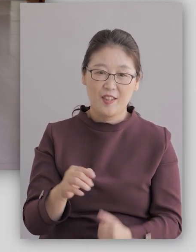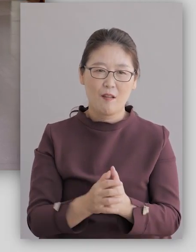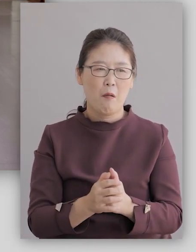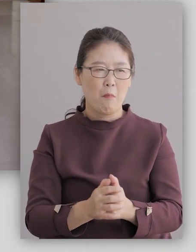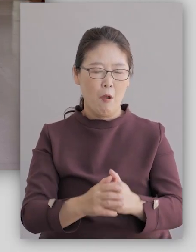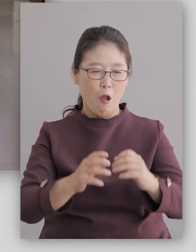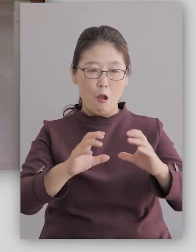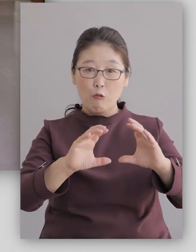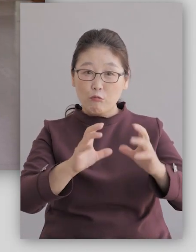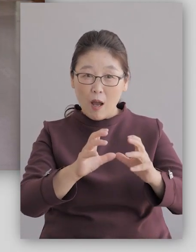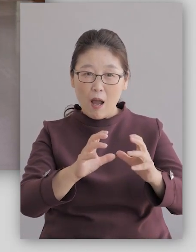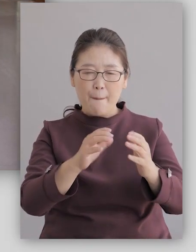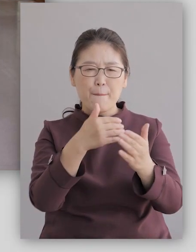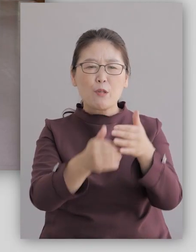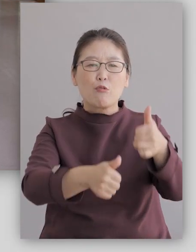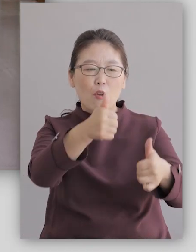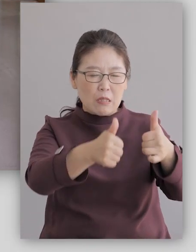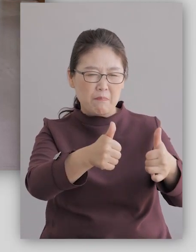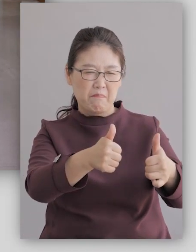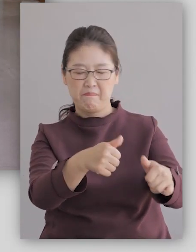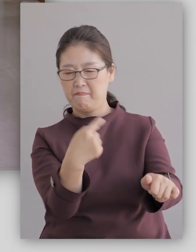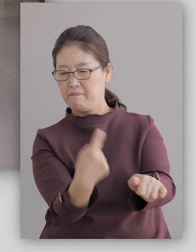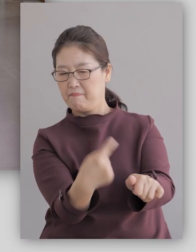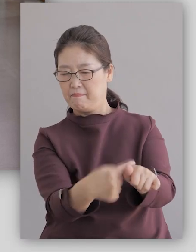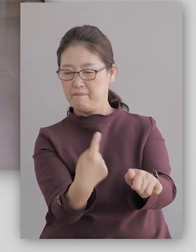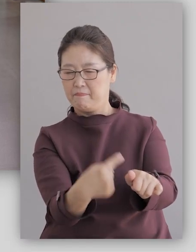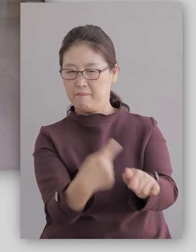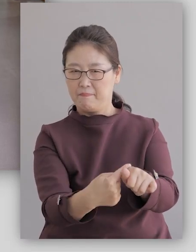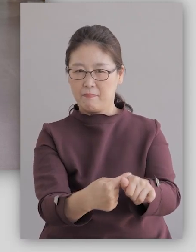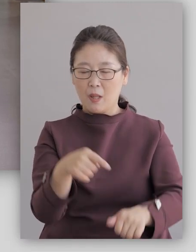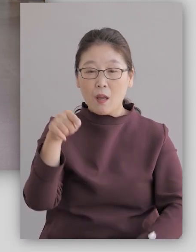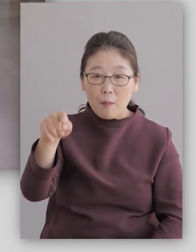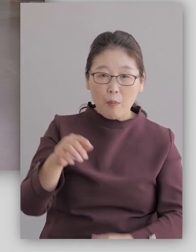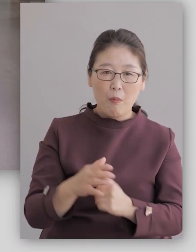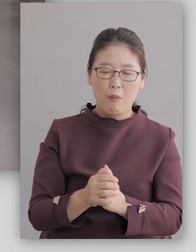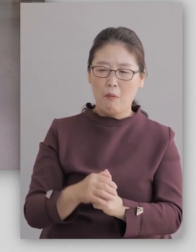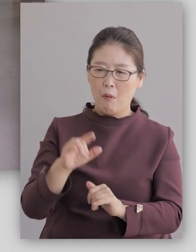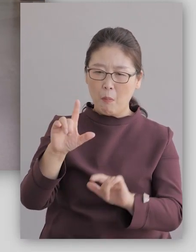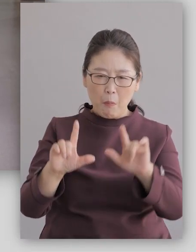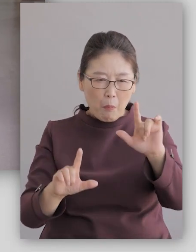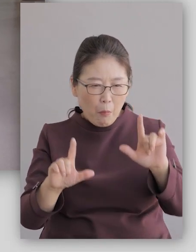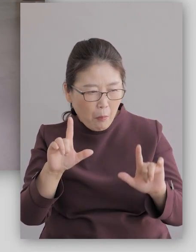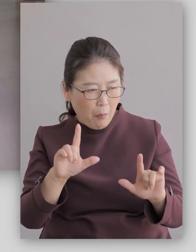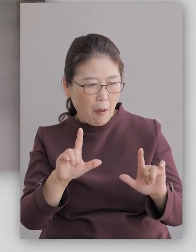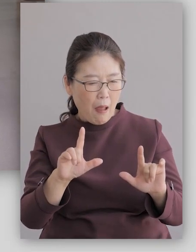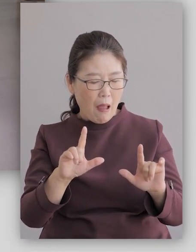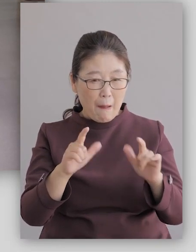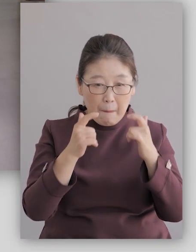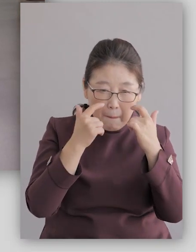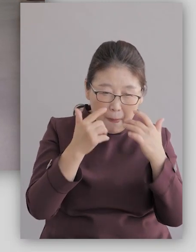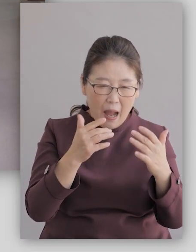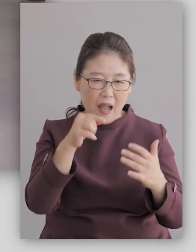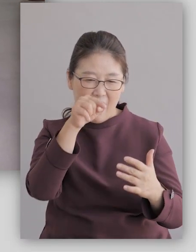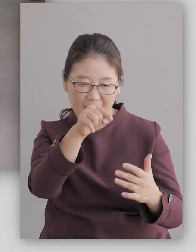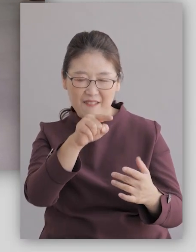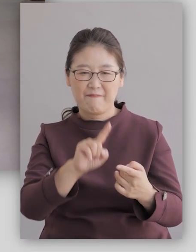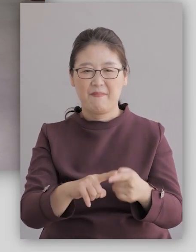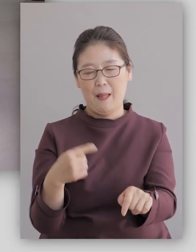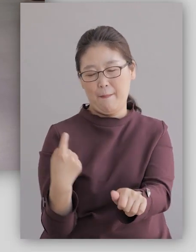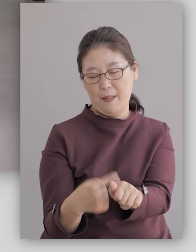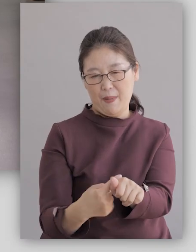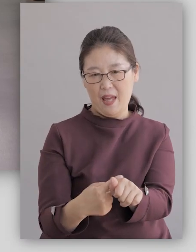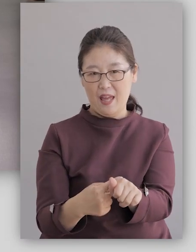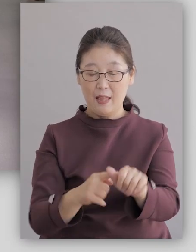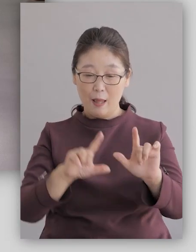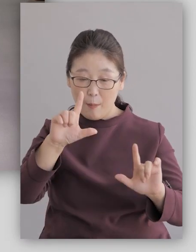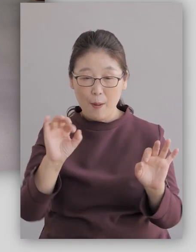대해서 비판을 하면서 오히려 형태를 알 수 있는 구상회화를 비판을 하기 위해서 형태를